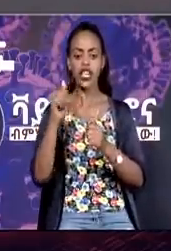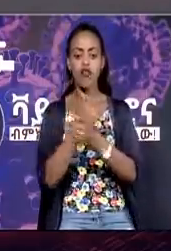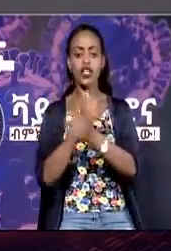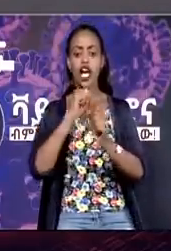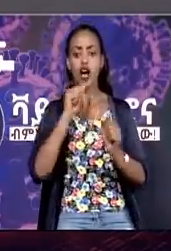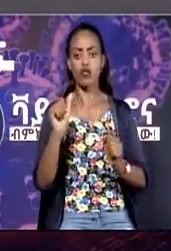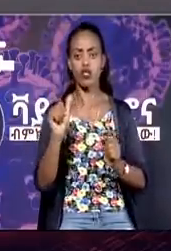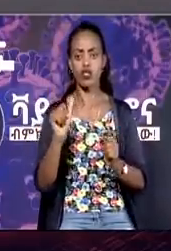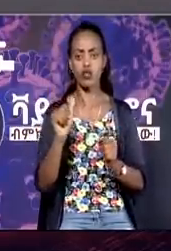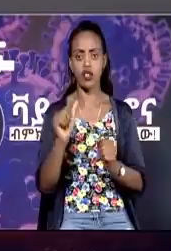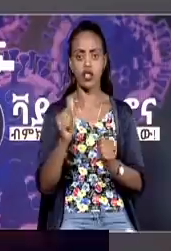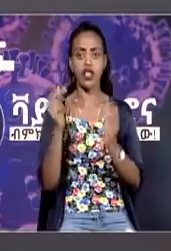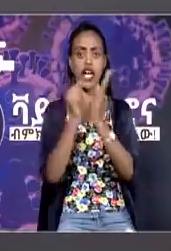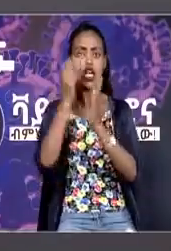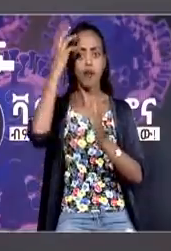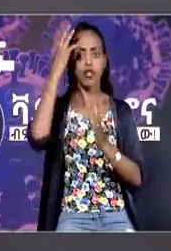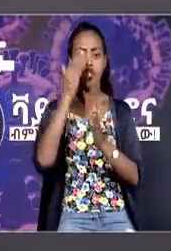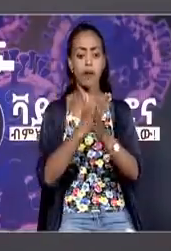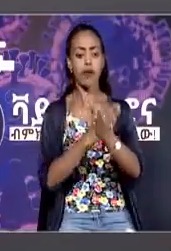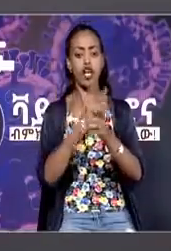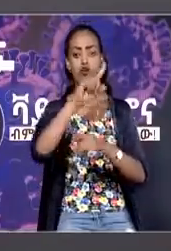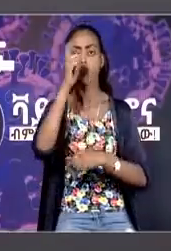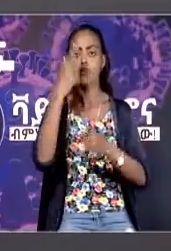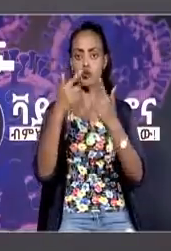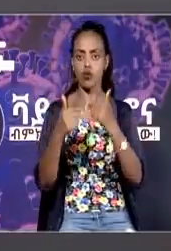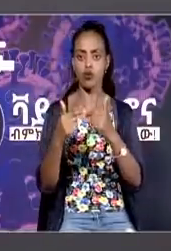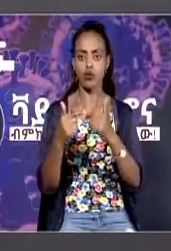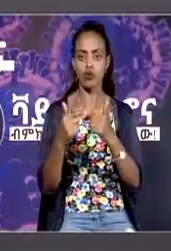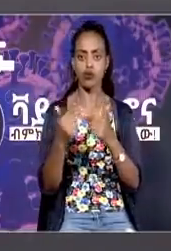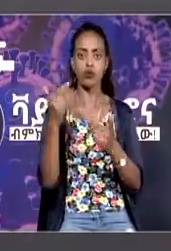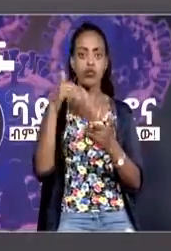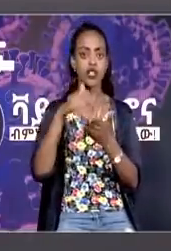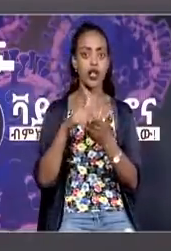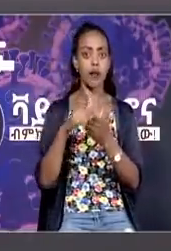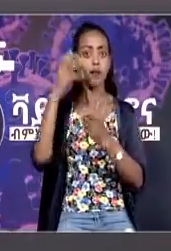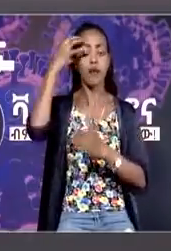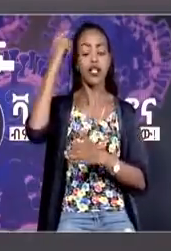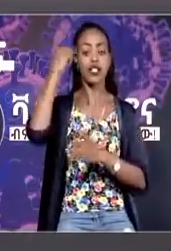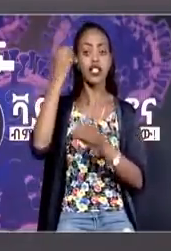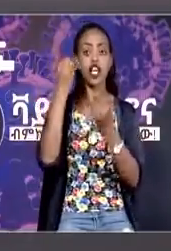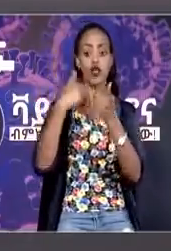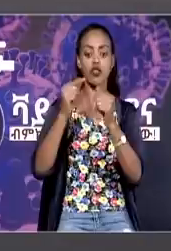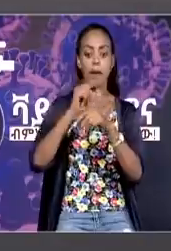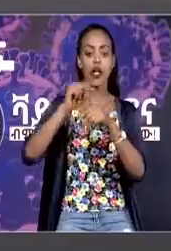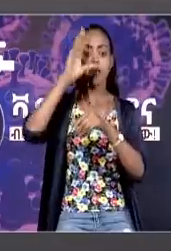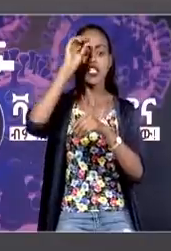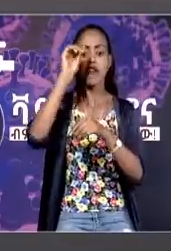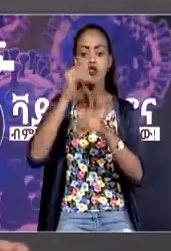يمتو ناي حقا منقصام ميحاش حتو يمتو بوغن منقص تقرأي انتا إزمات بهير بهير سواتو قول